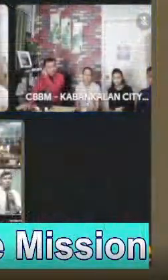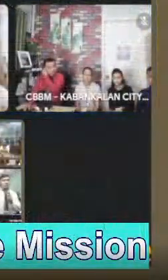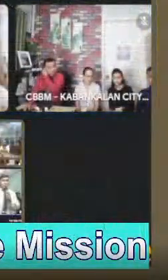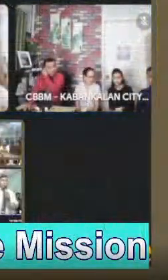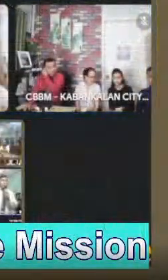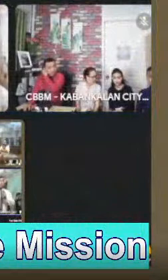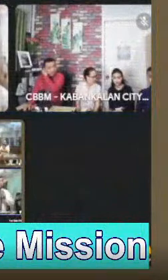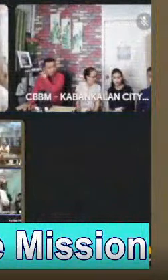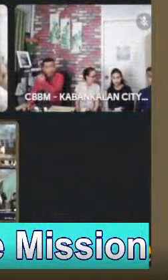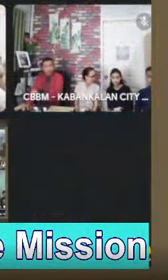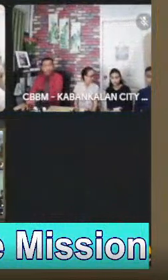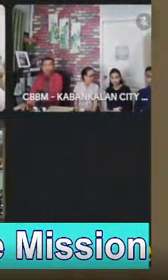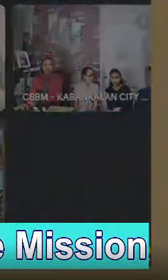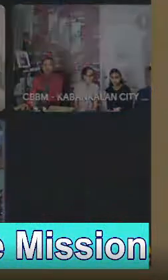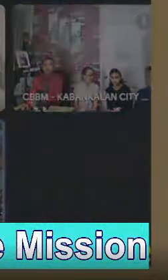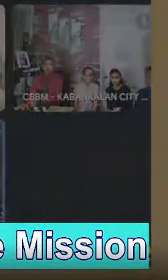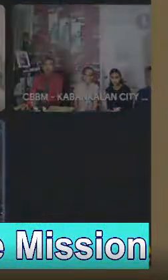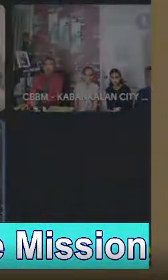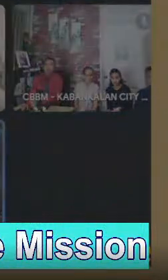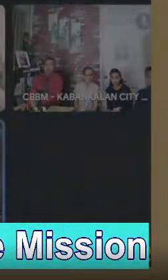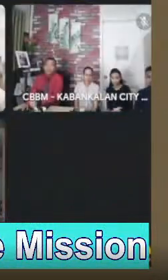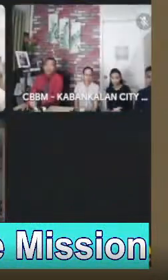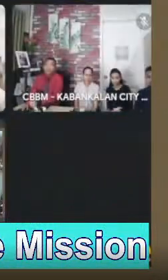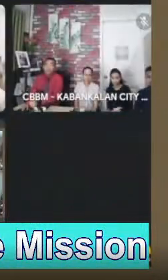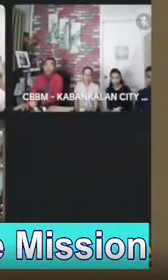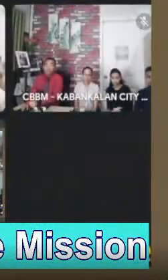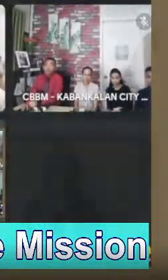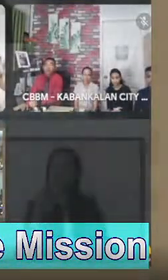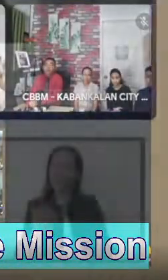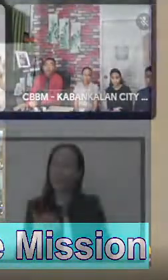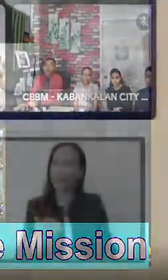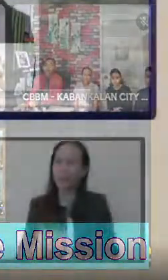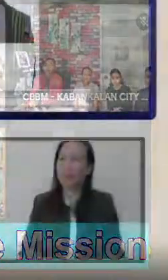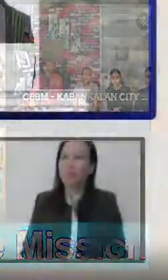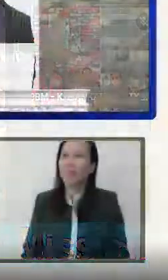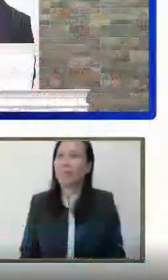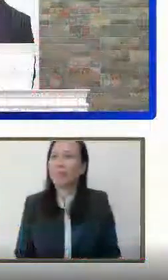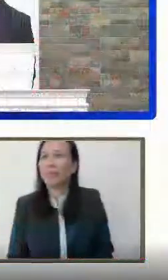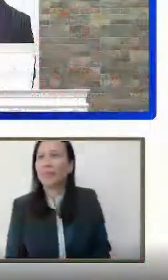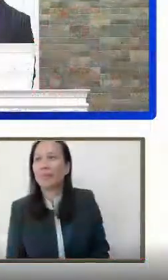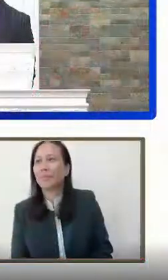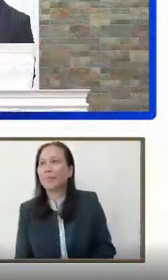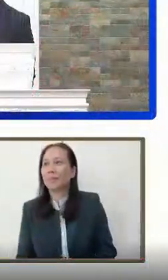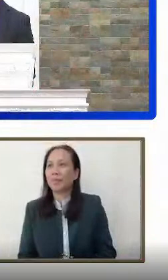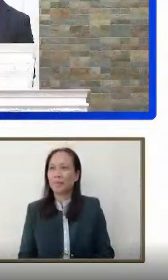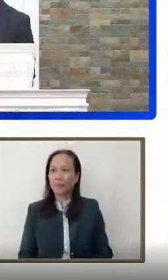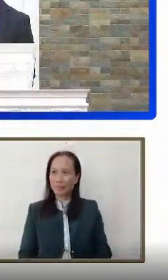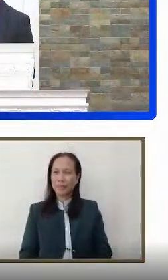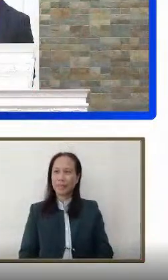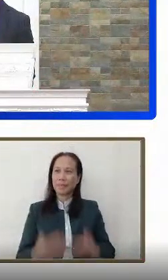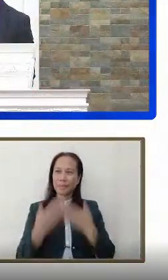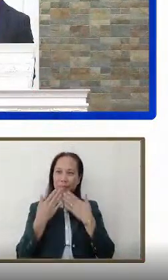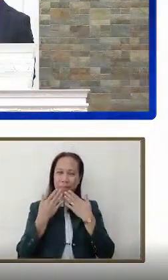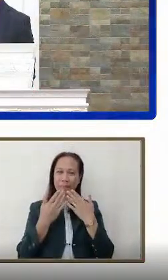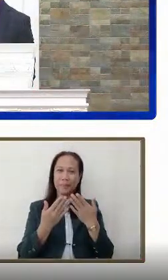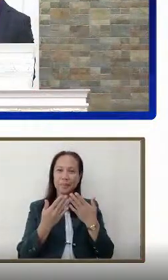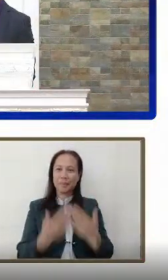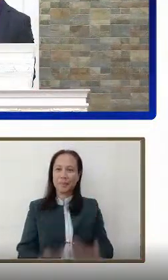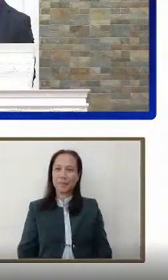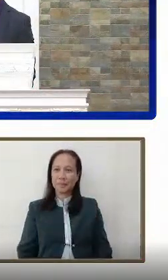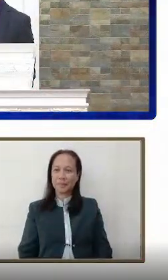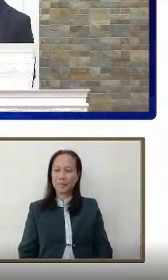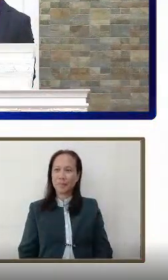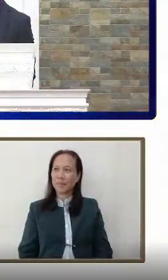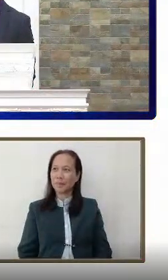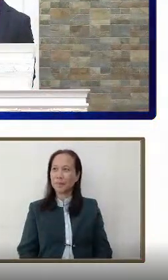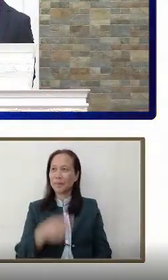Magandang gabi po, Pastor. Yun, okay. Ayos. Alright, thank you, thank you.